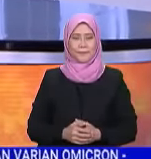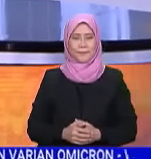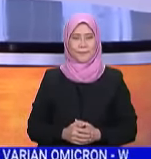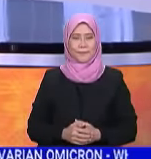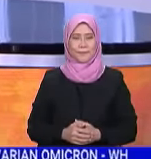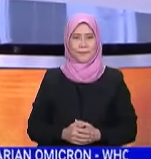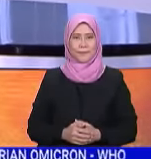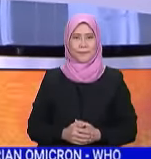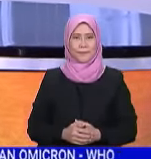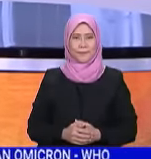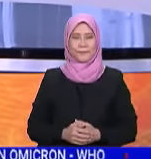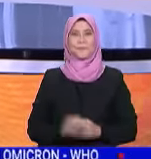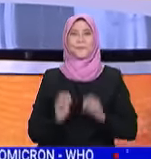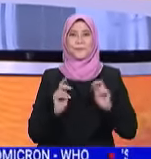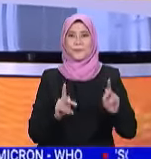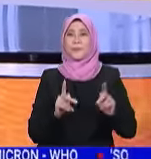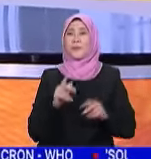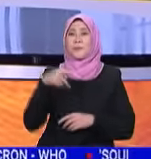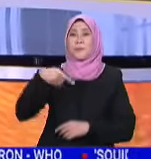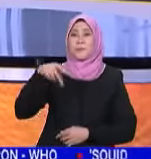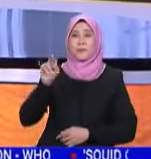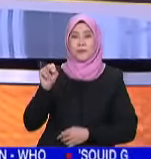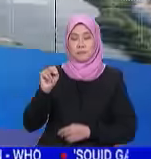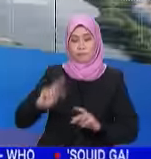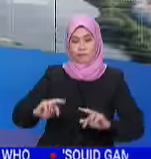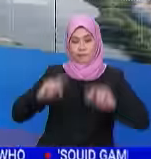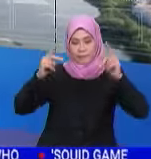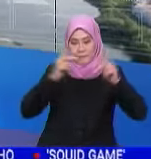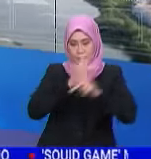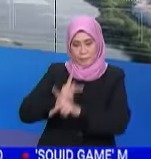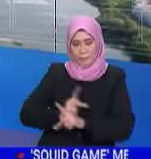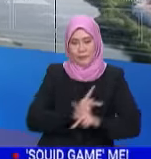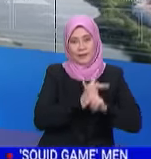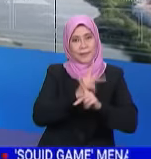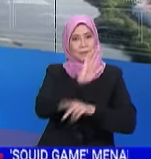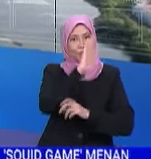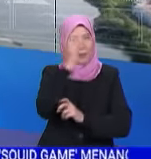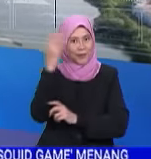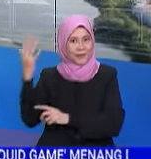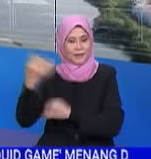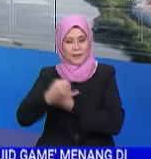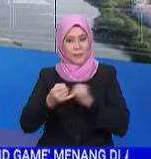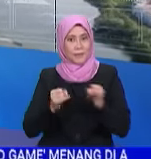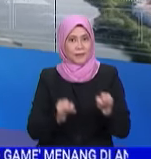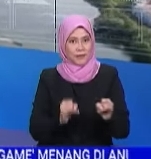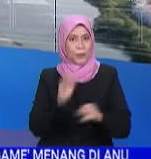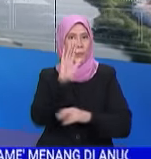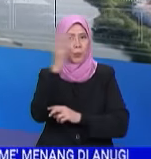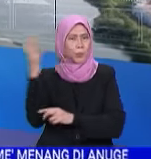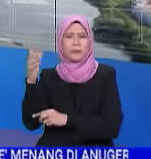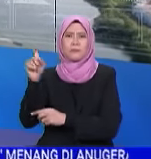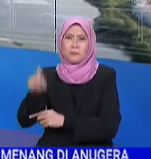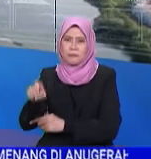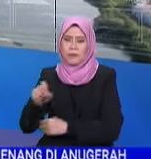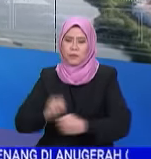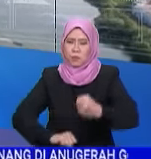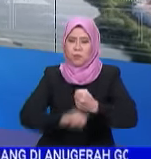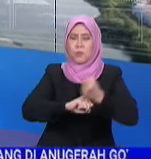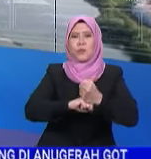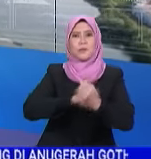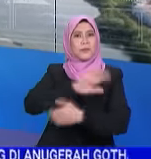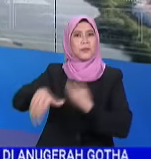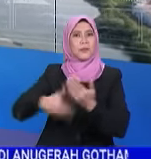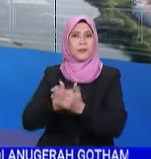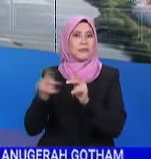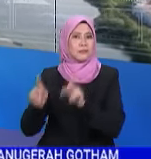konstantin baik Alif pelan pemulihan dan pemuliharaan hutan oleh jabatan perhutanan perlu disokong semua pihak terutama